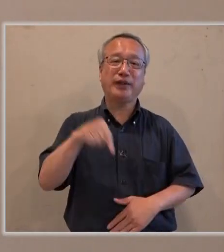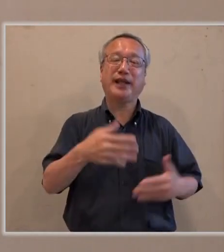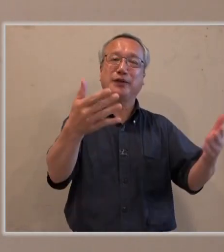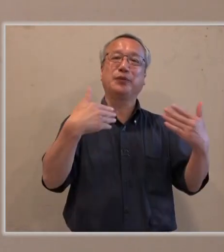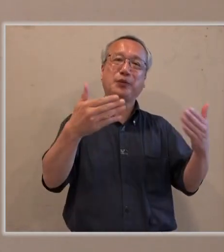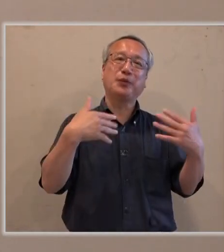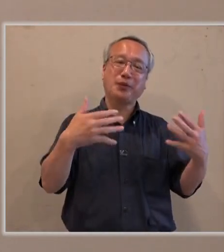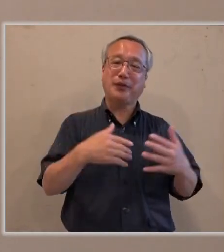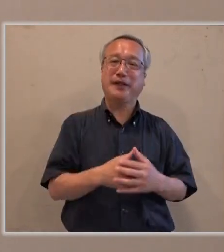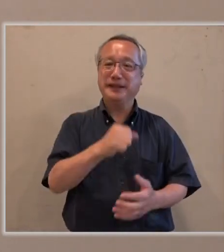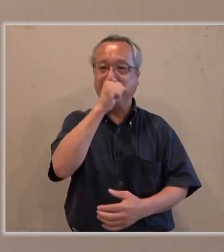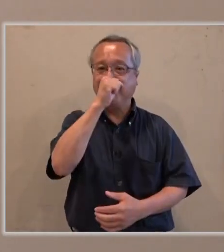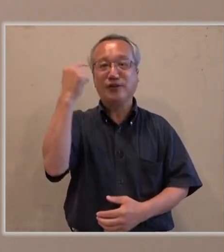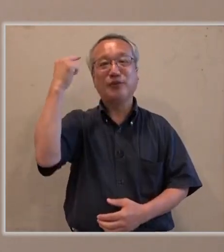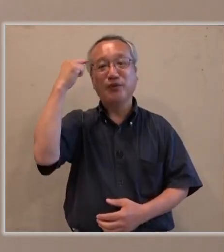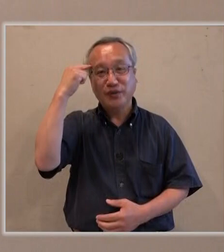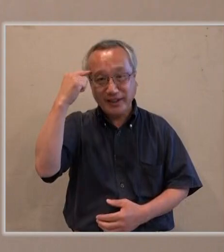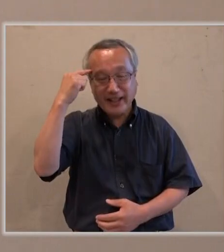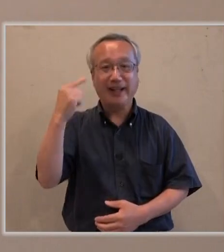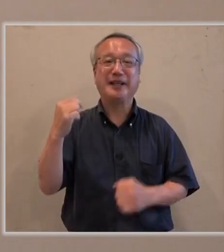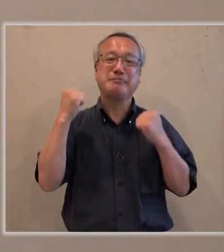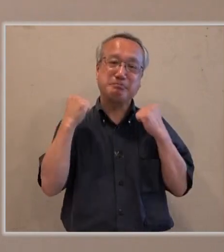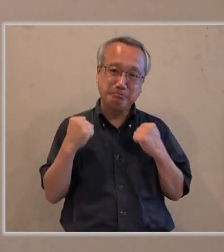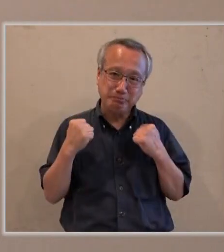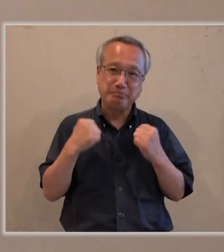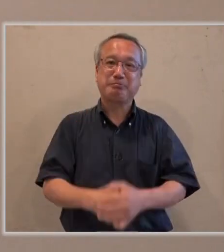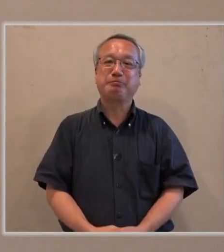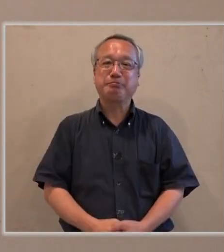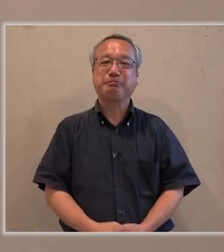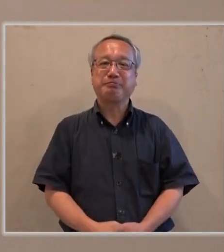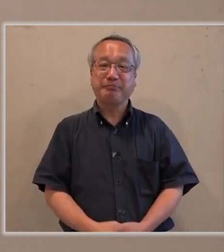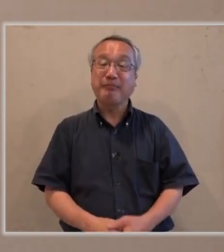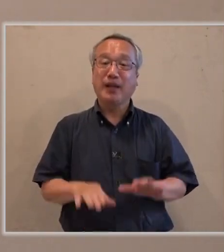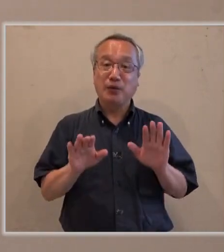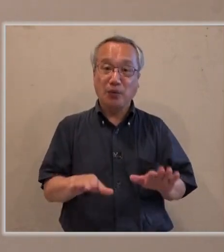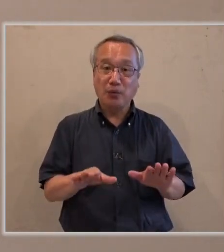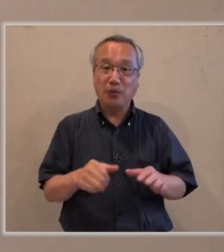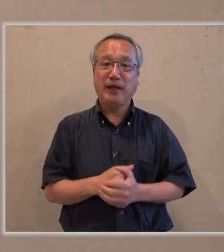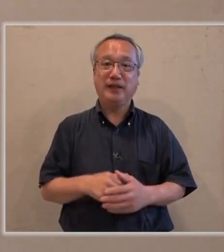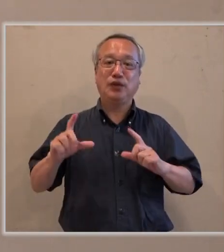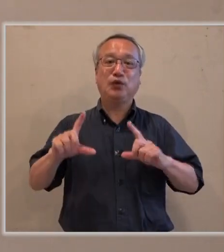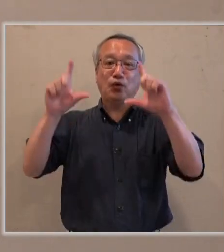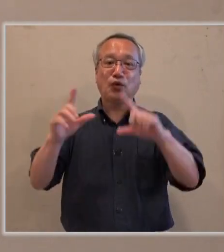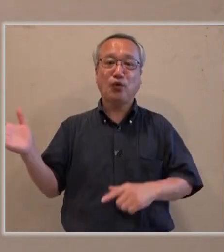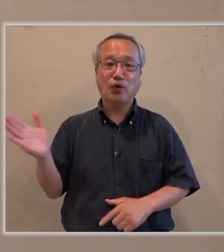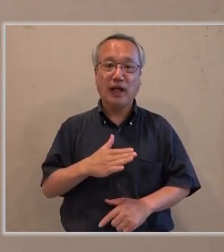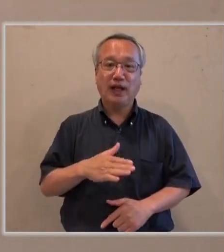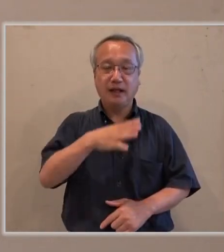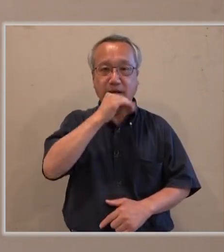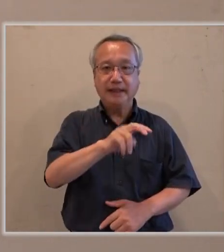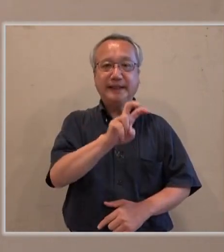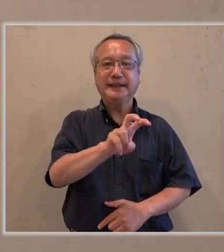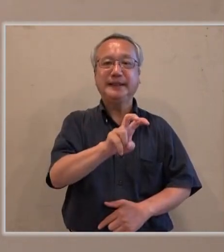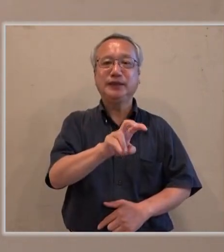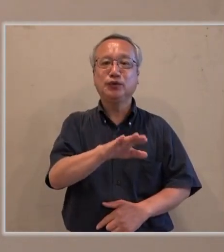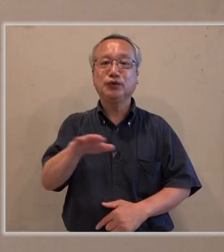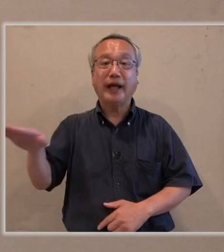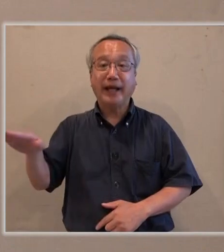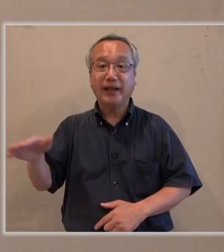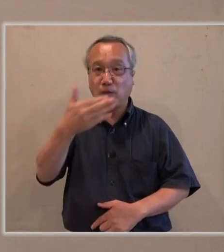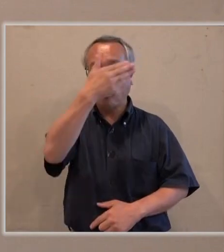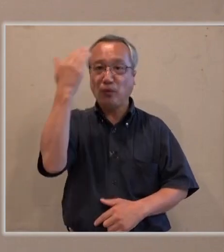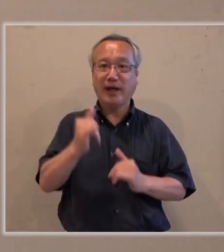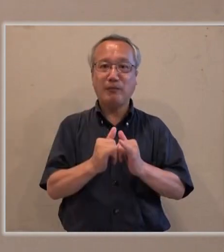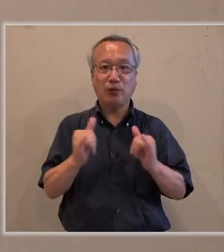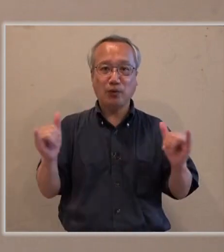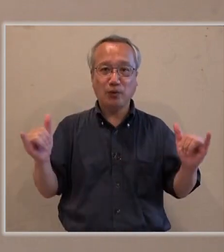いいなと思いながらちょっと今過ごさせていただいているところです。今日は、東京から20代の若者って